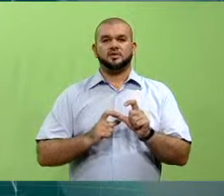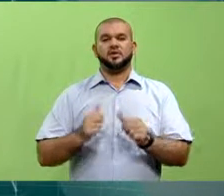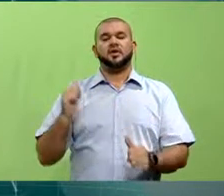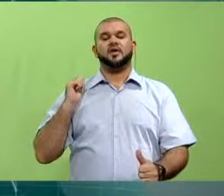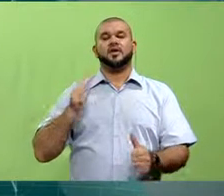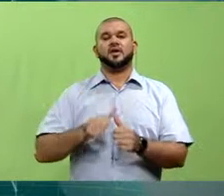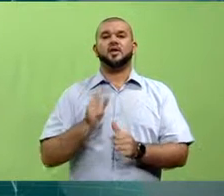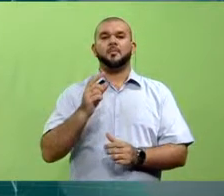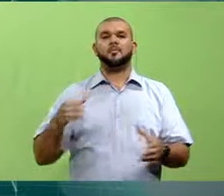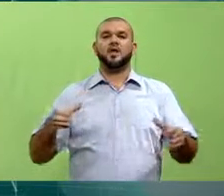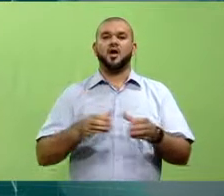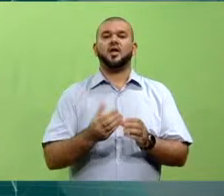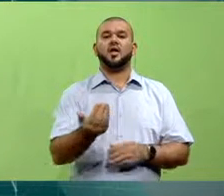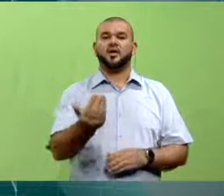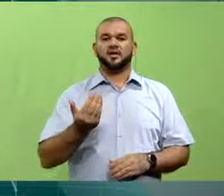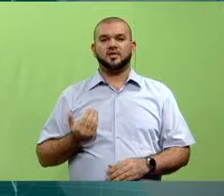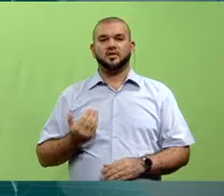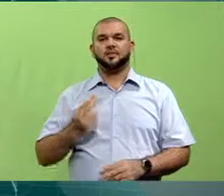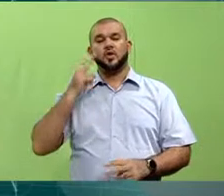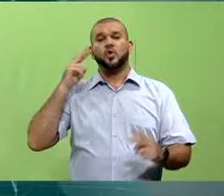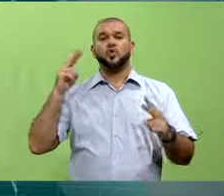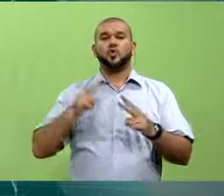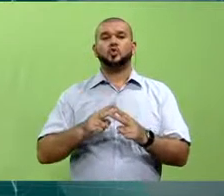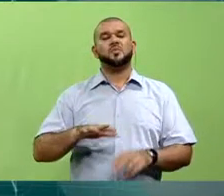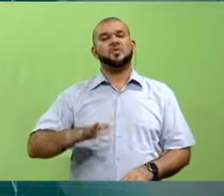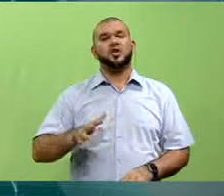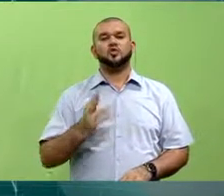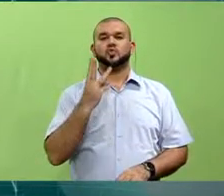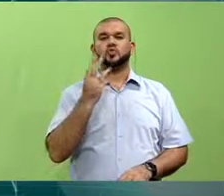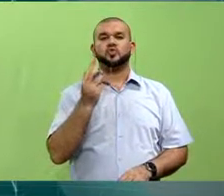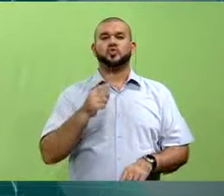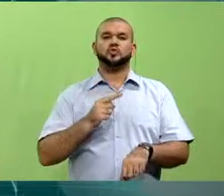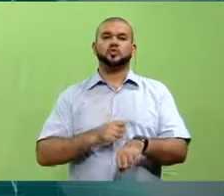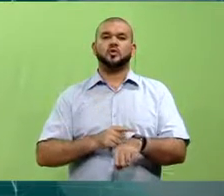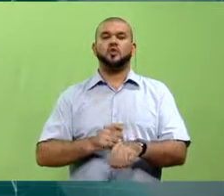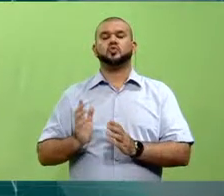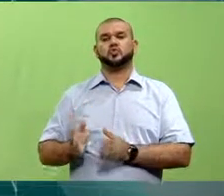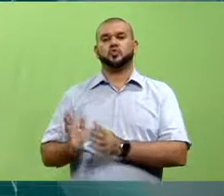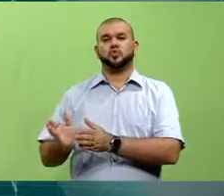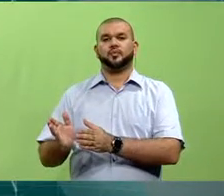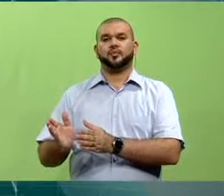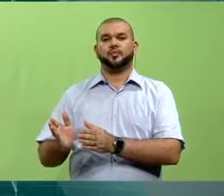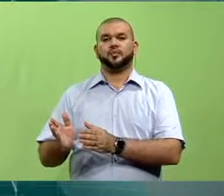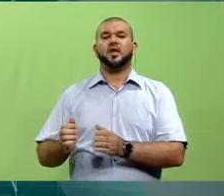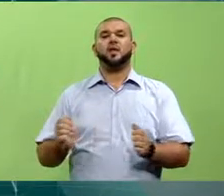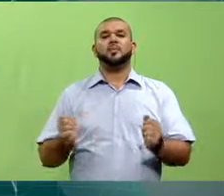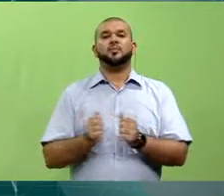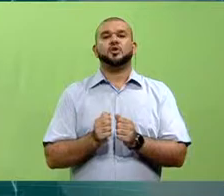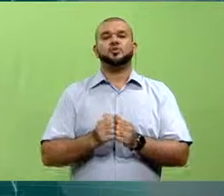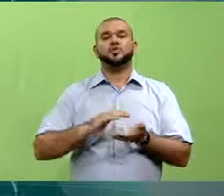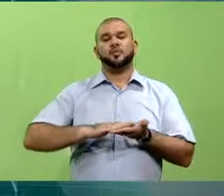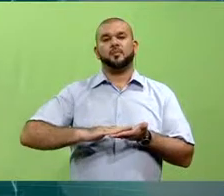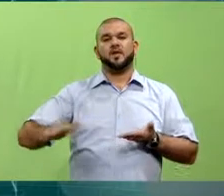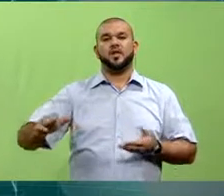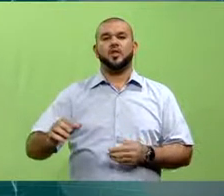Görüşme yaklaşık 3,5 saat sürdü. Birleşmiş Milletler kontrolündeki ara bölgede müzakereler